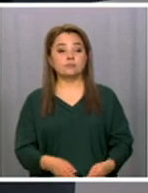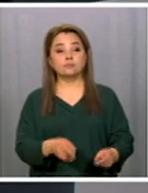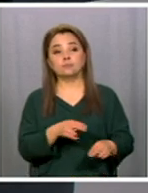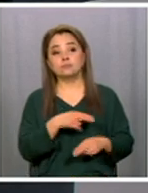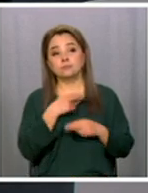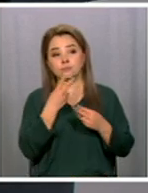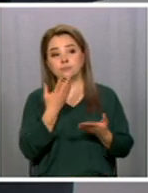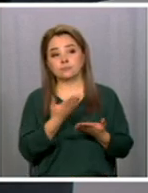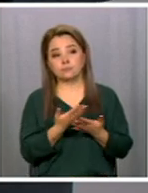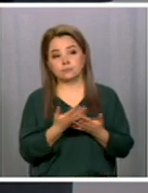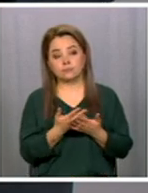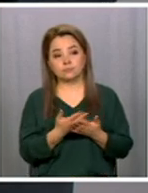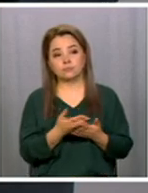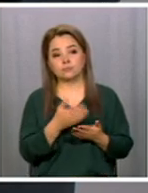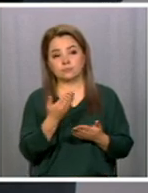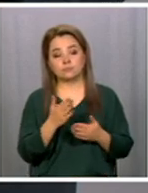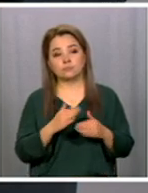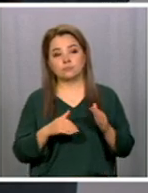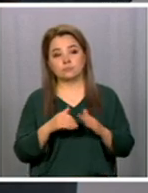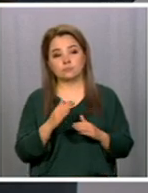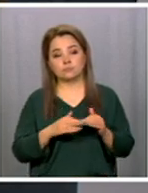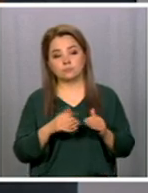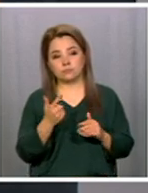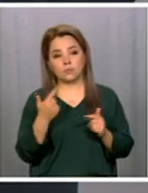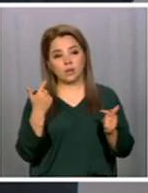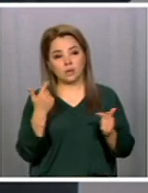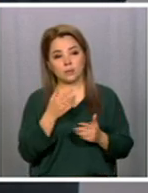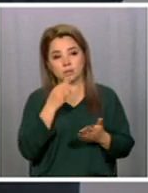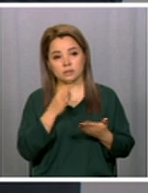Обращаемся к практической грамматике.